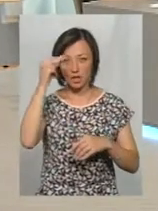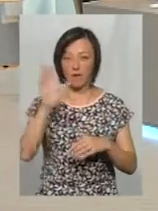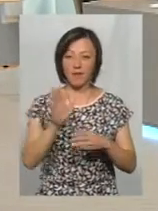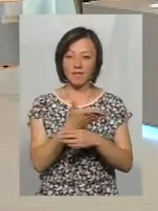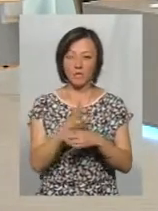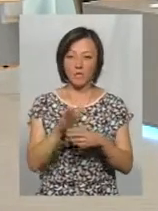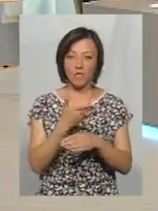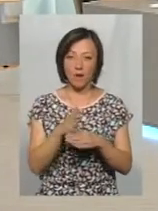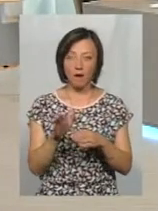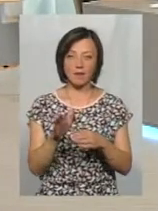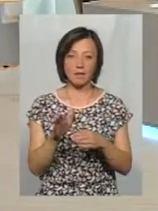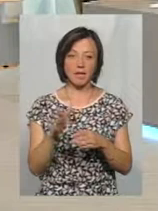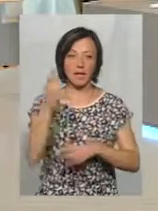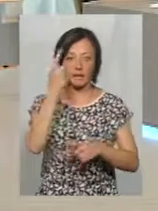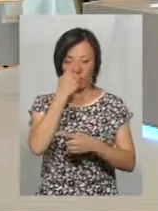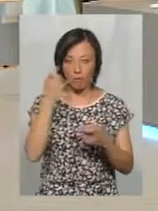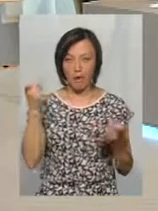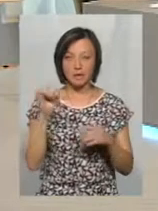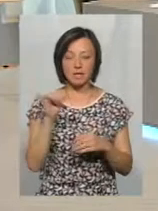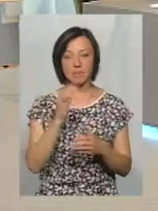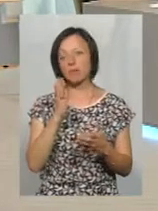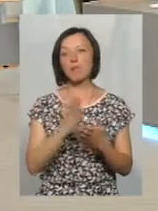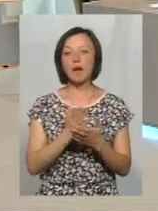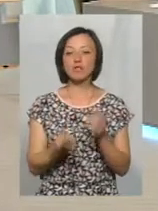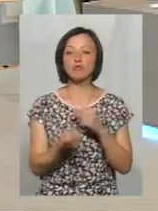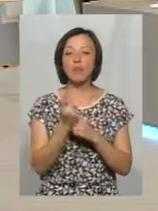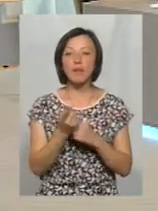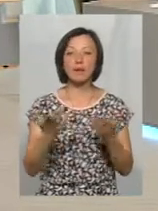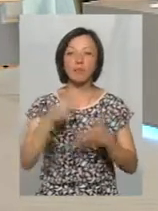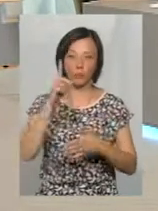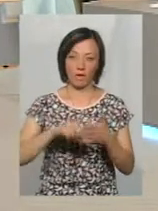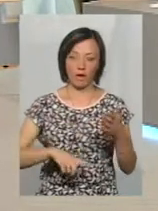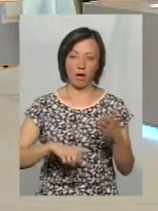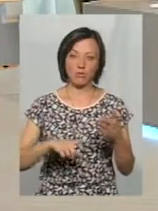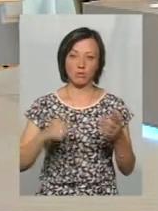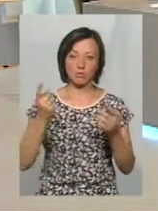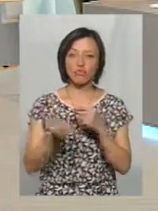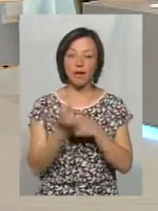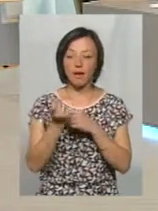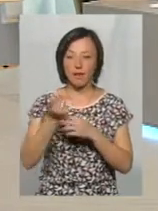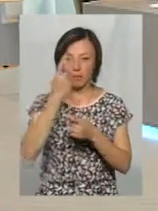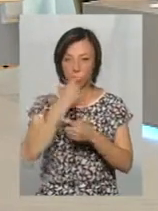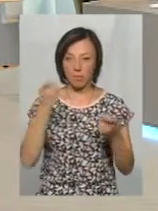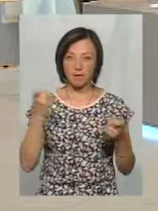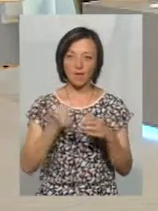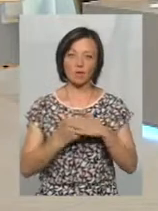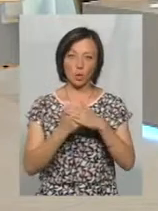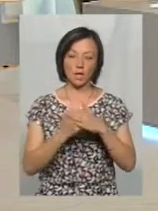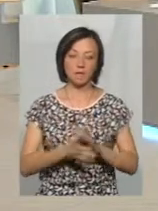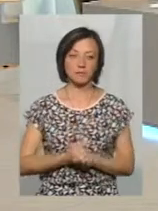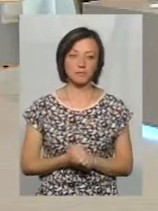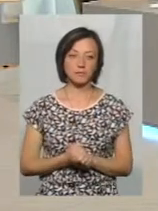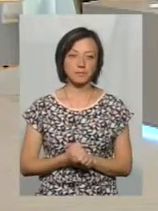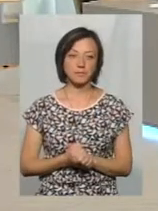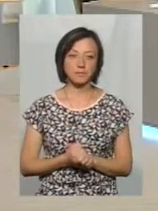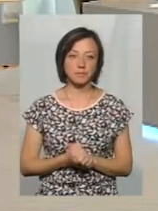фільтрувати скажімо, інформацію і мати ті джерела, яким вони довіряють, джерела інформації і, скажімо, авторитетні такі.